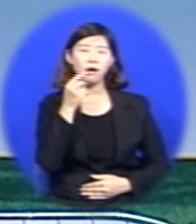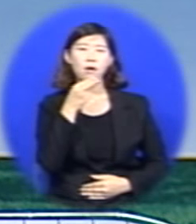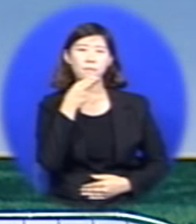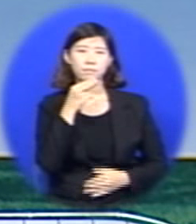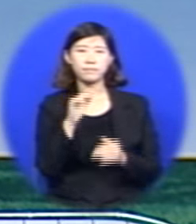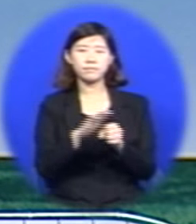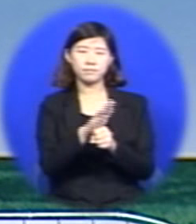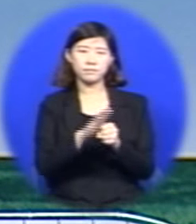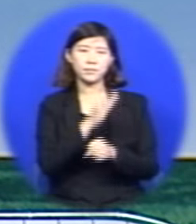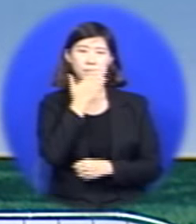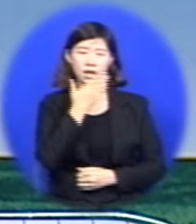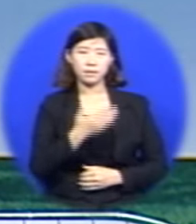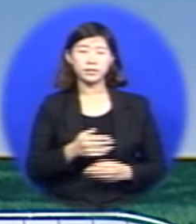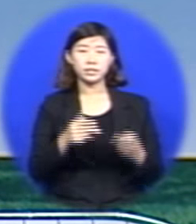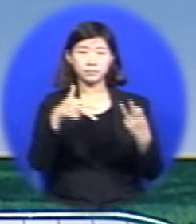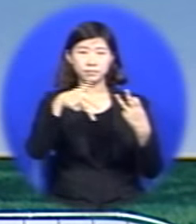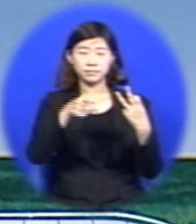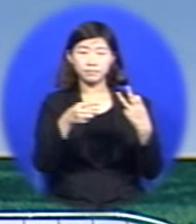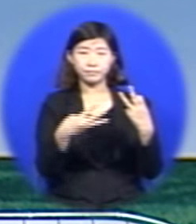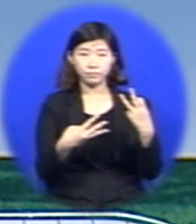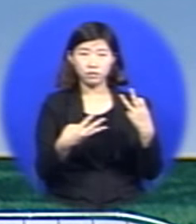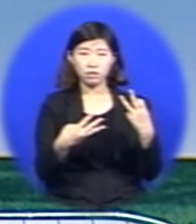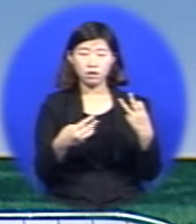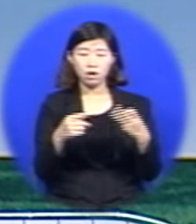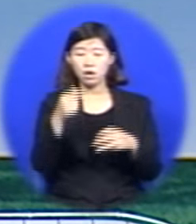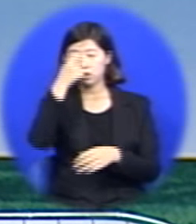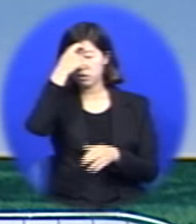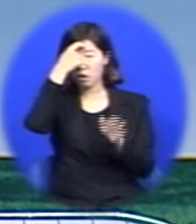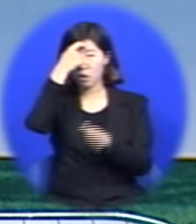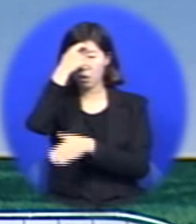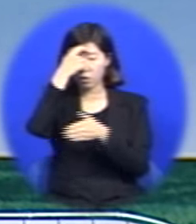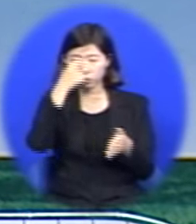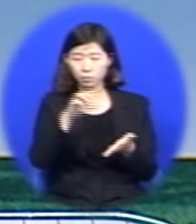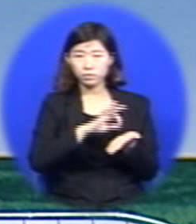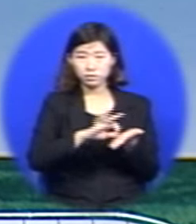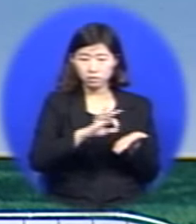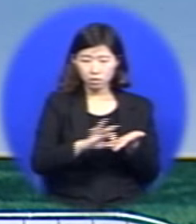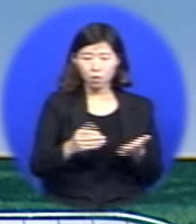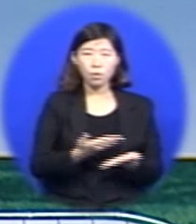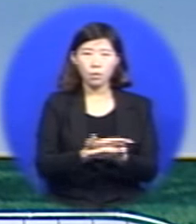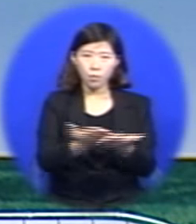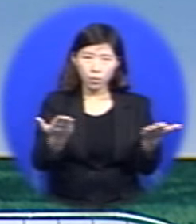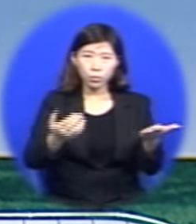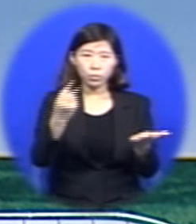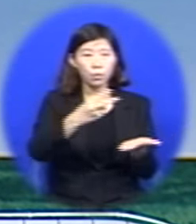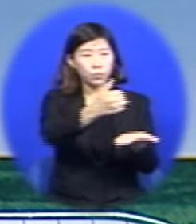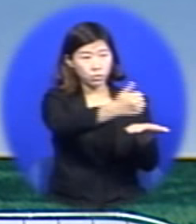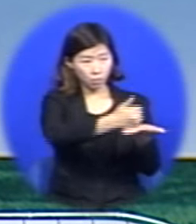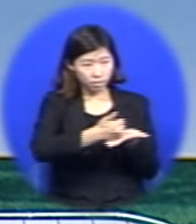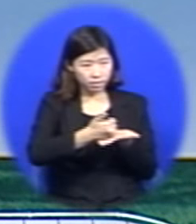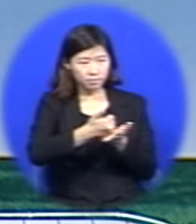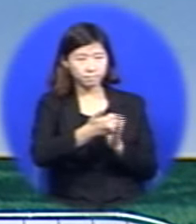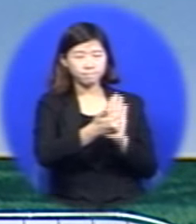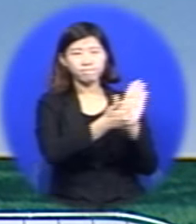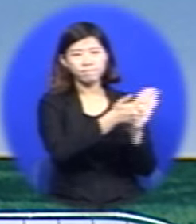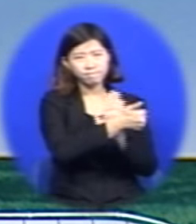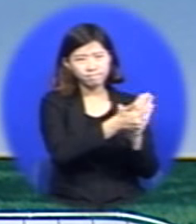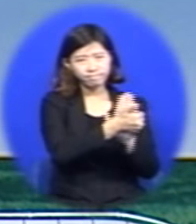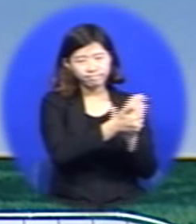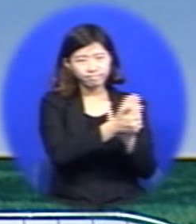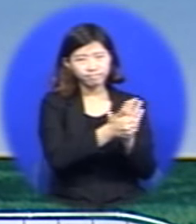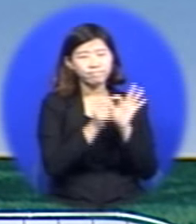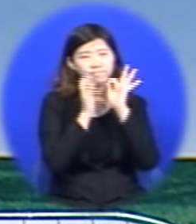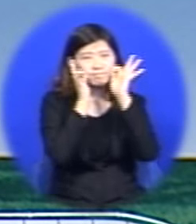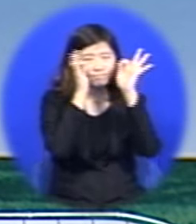말씀에 성도들이 쓸 것을 공급하고 손님 대접하기를 힘쓰십시오. 성도들을